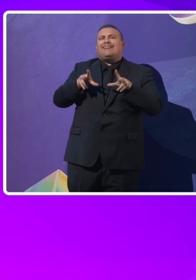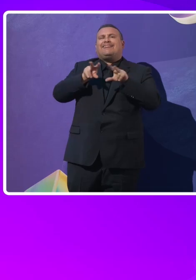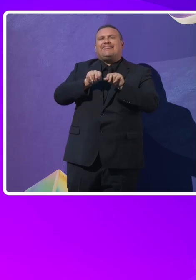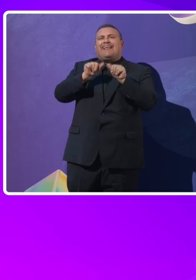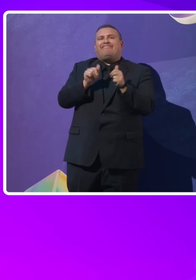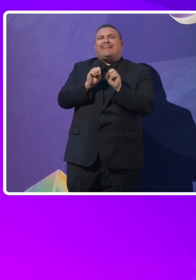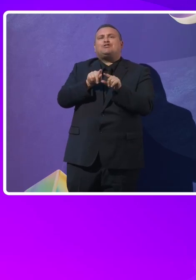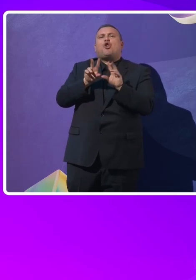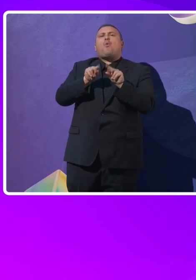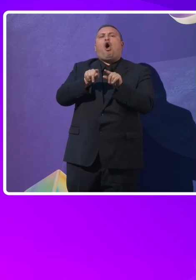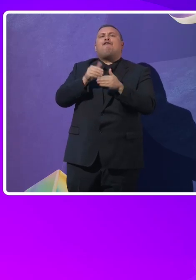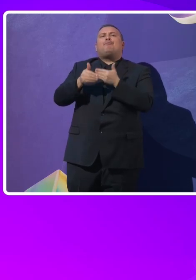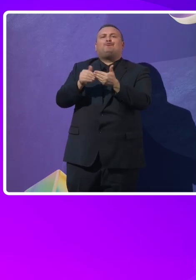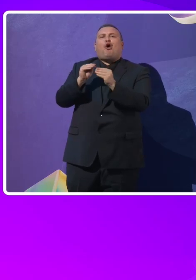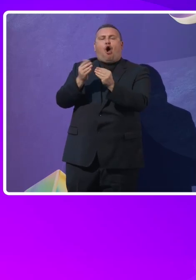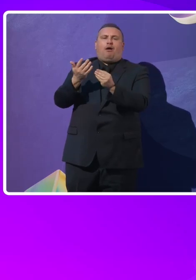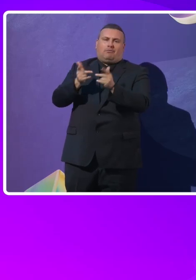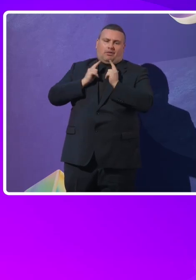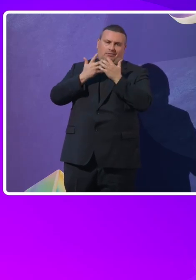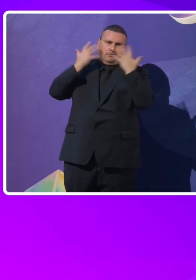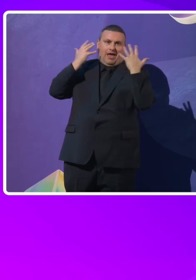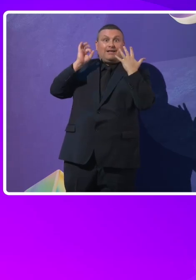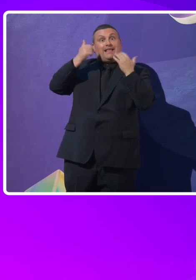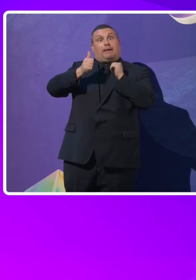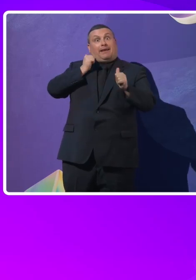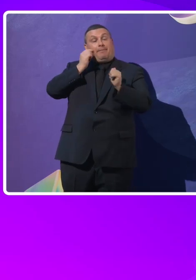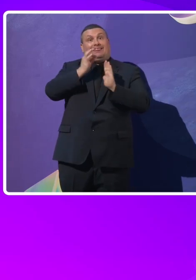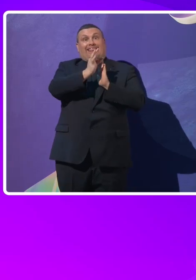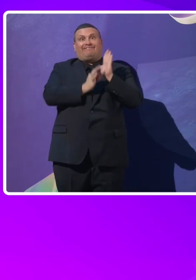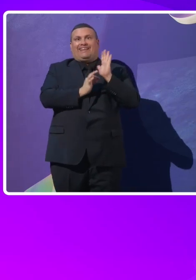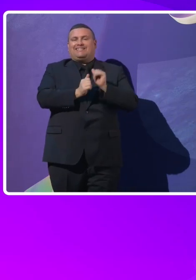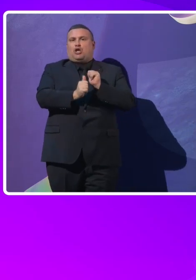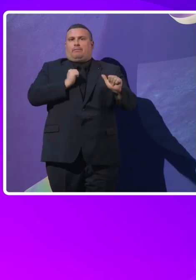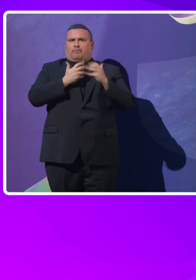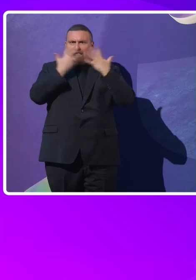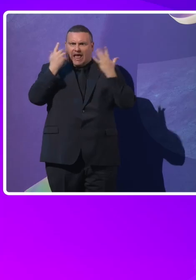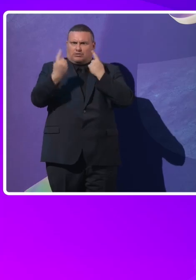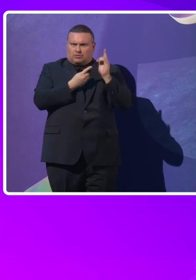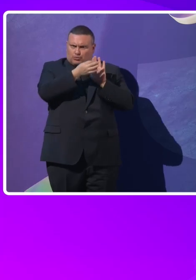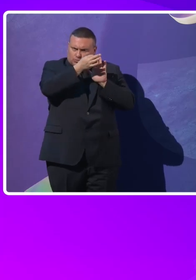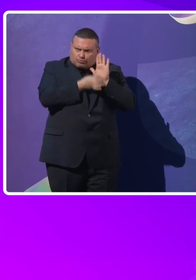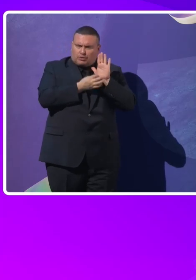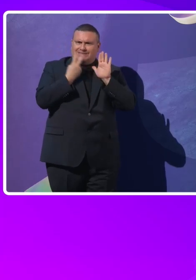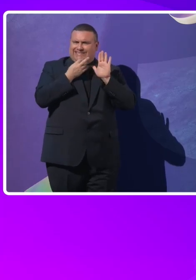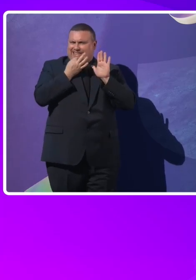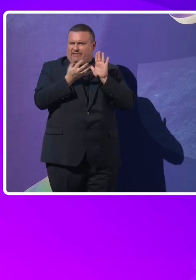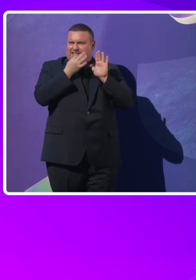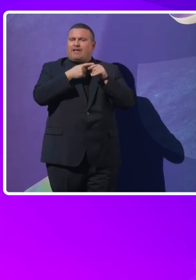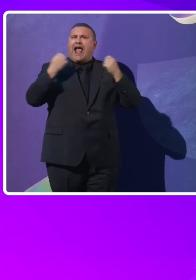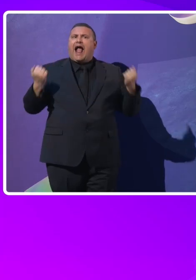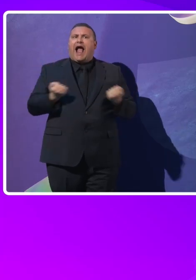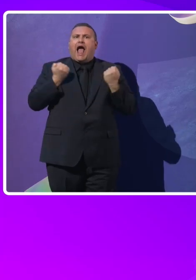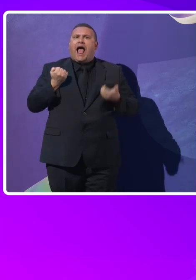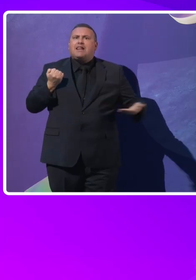elementi sui quali ci possiamo basare per fare questa ridefinizione uno che le attività che svolgiamo possono essere svolte in